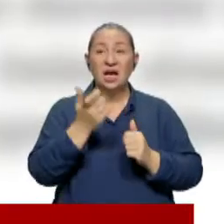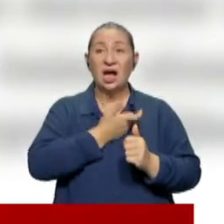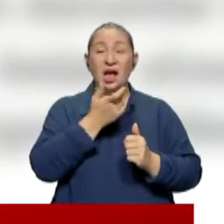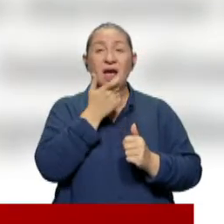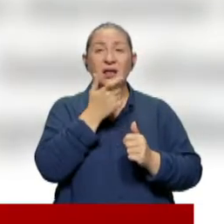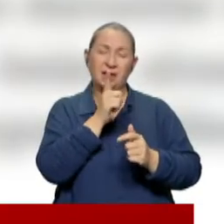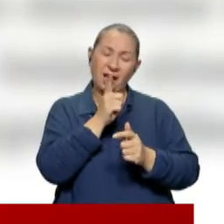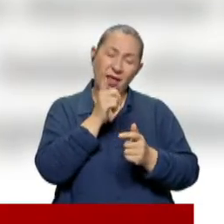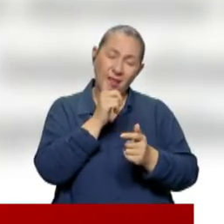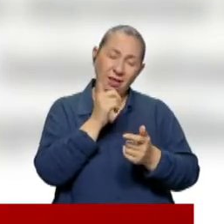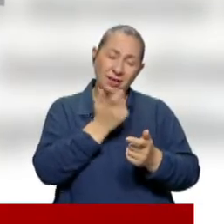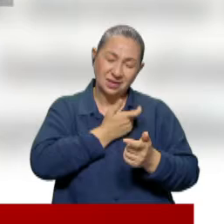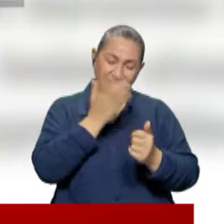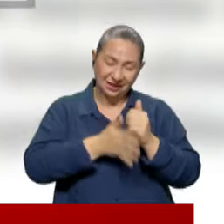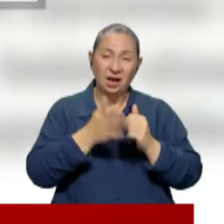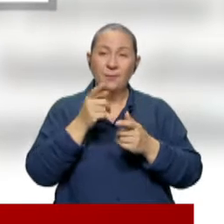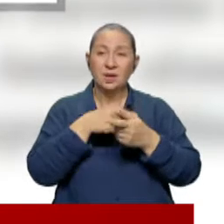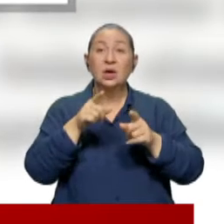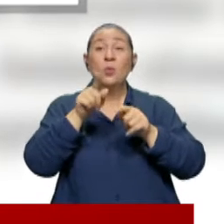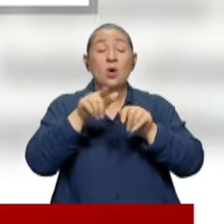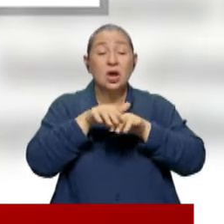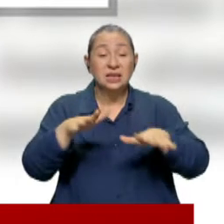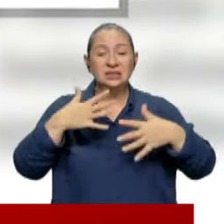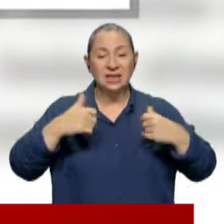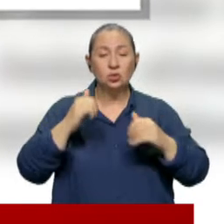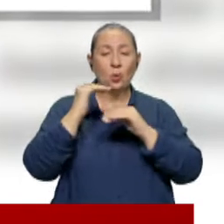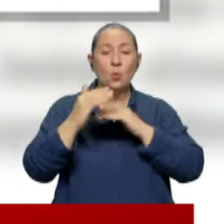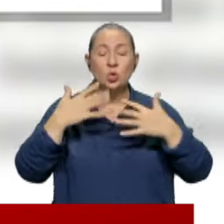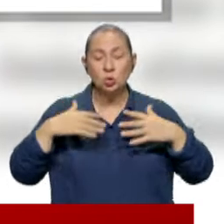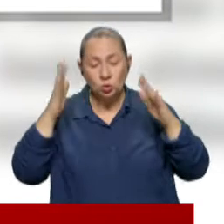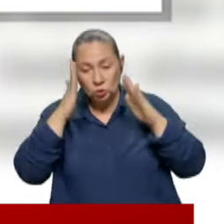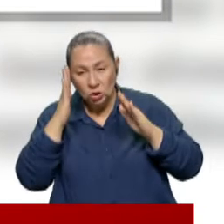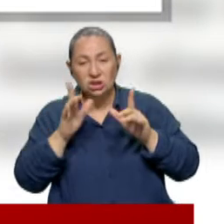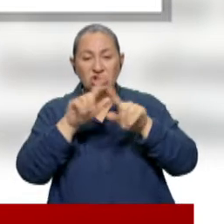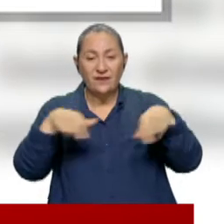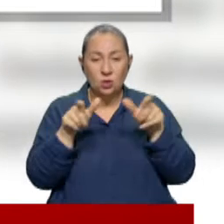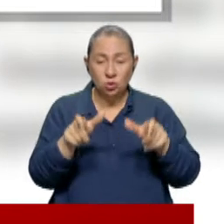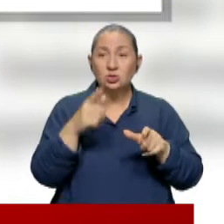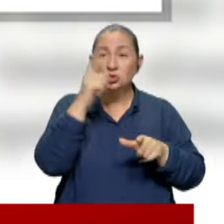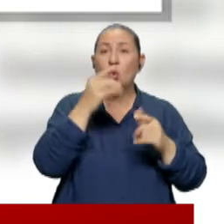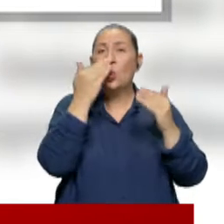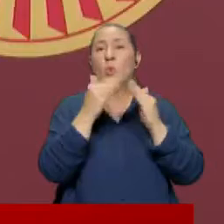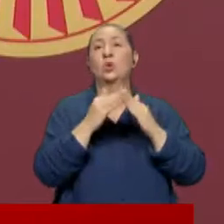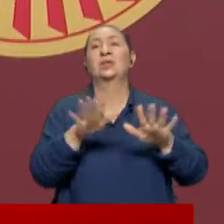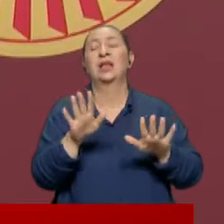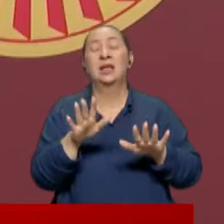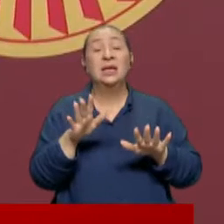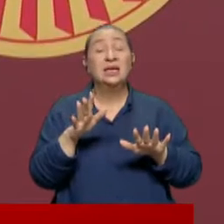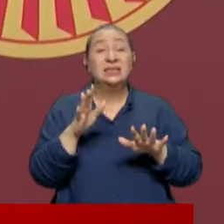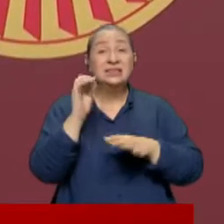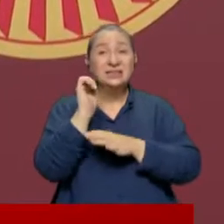kararını paylaştım Festival talebiniz kamu Güvenliği ve Sağlığı toplumun huzuru çevrenin korunması amacıyla uygun görülmemiştir